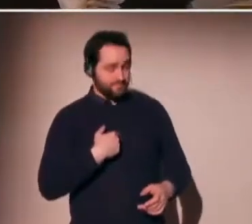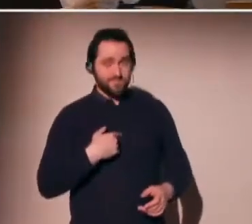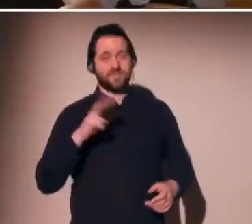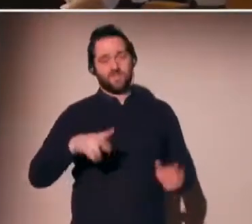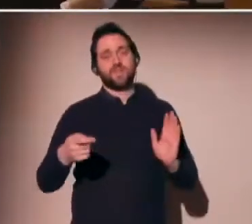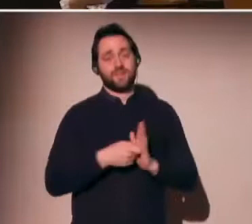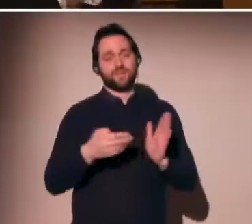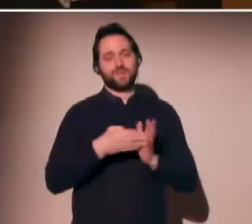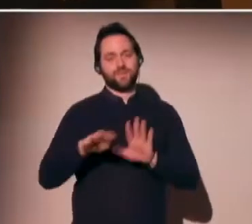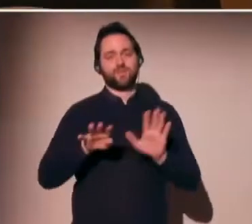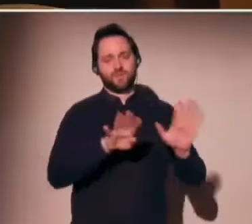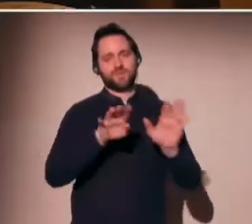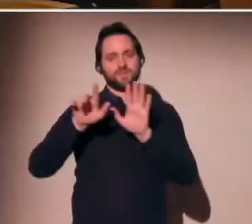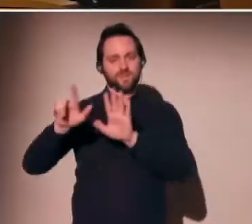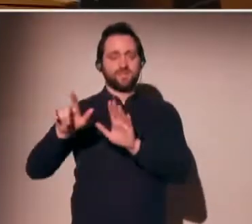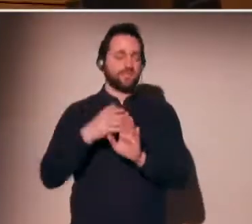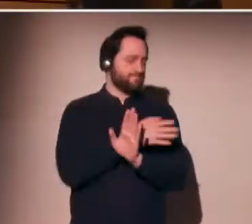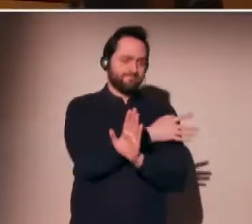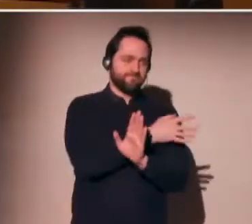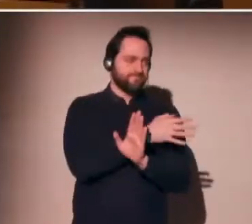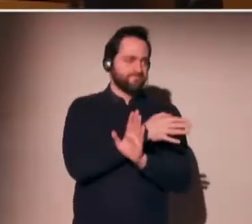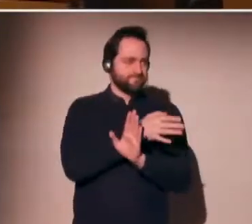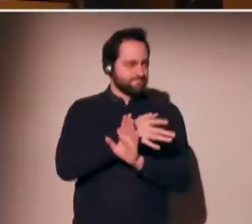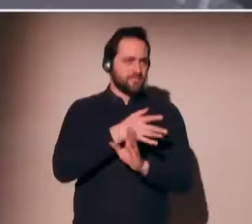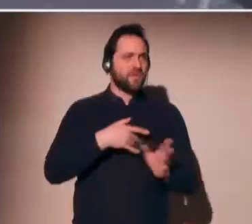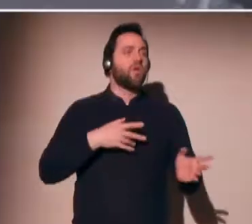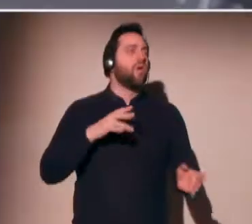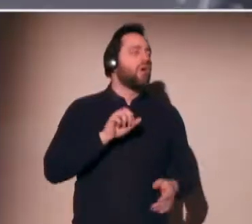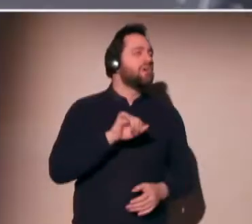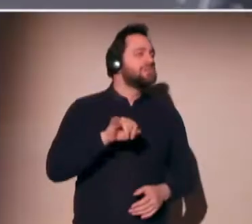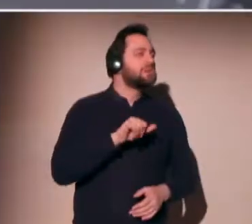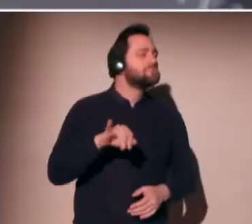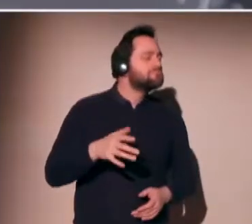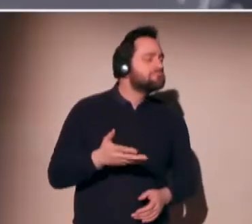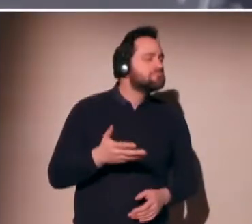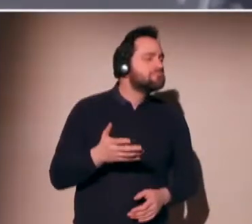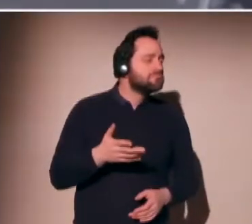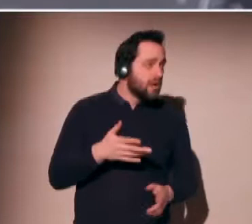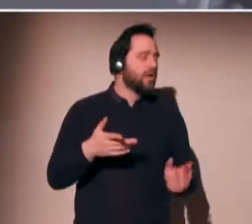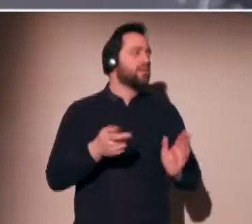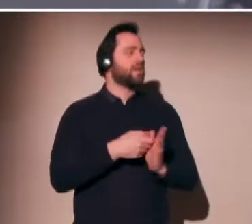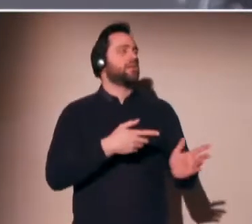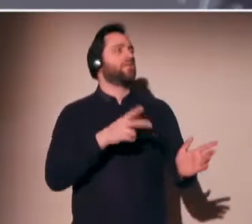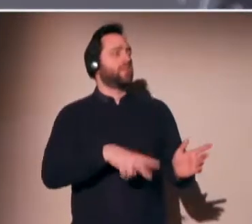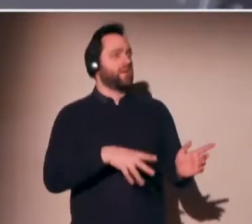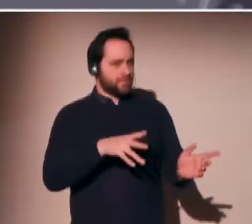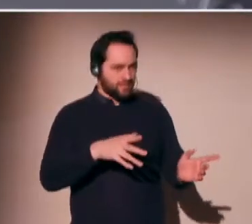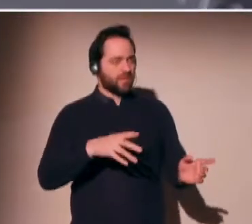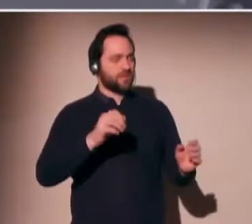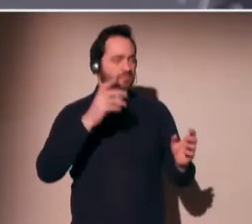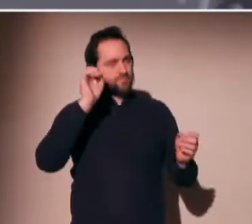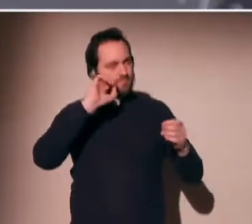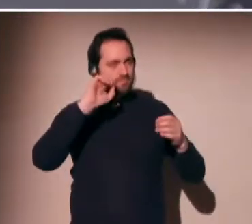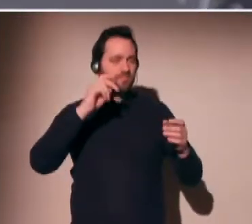vraiment atteint ce palier où c'était compréhensible pour les êtres humains, mais pour nous, Deep Blue n'a pas vraiment été une révolution à proprement